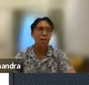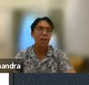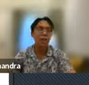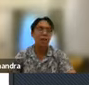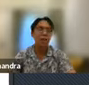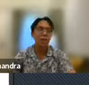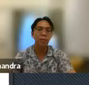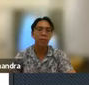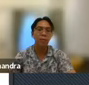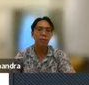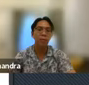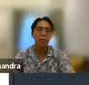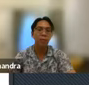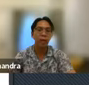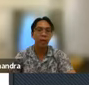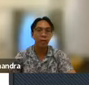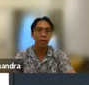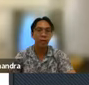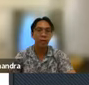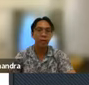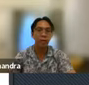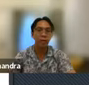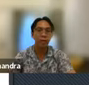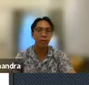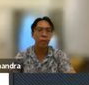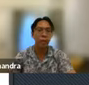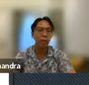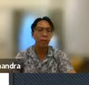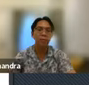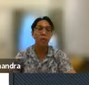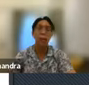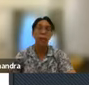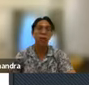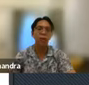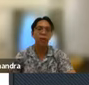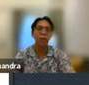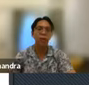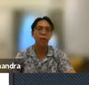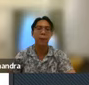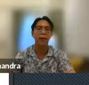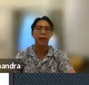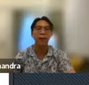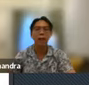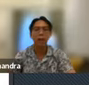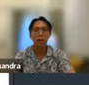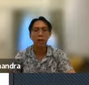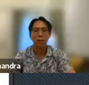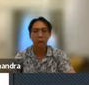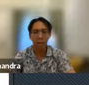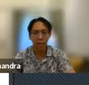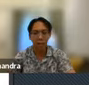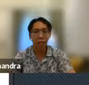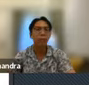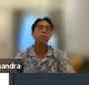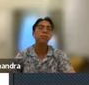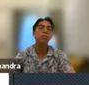visualisasinya. Nah, dari sini kita bisa dapat bentuk yang seperti bentuk susunan tempat duduk yang baik seperti apa. Kemudian